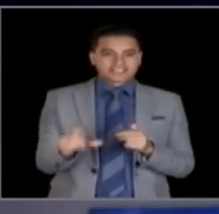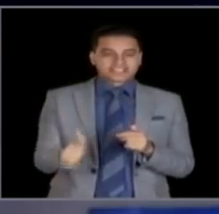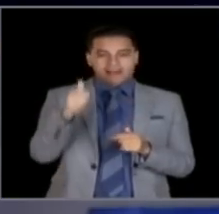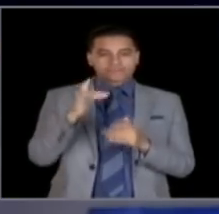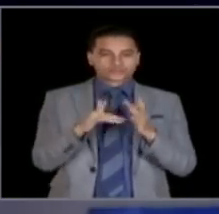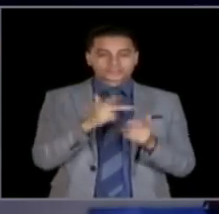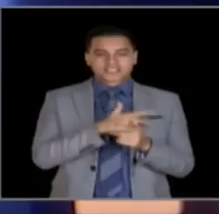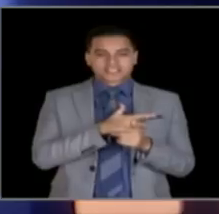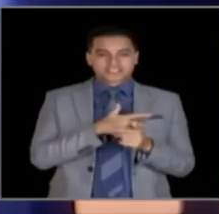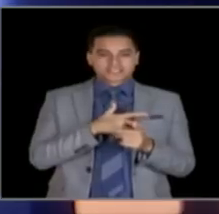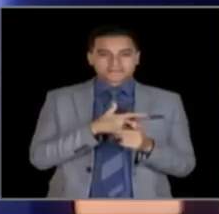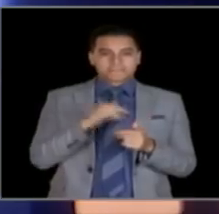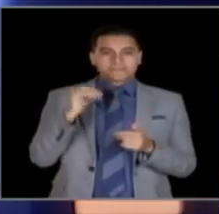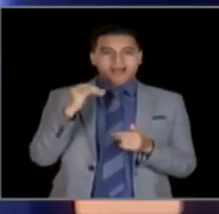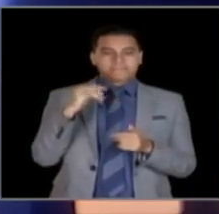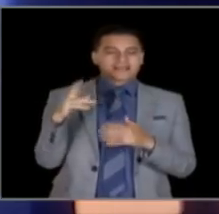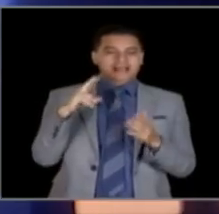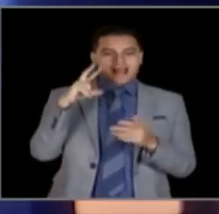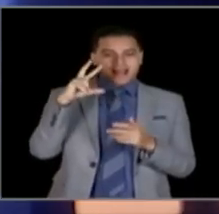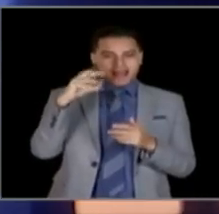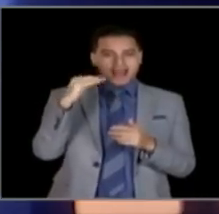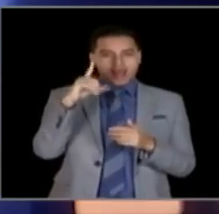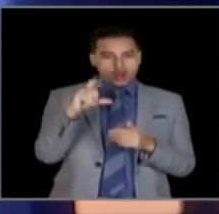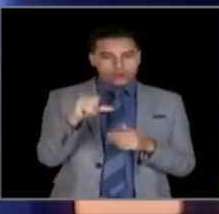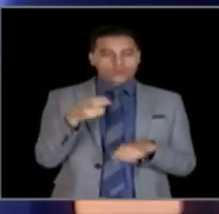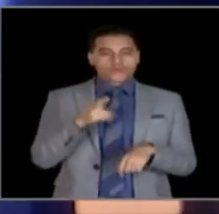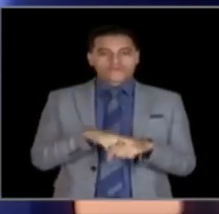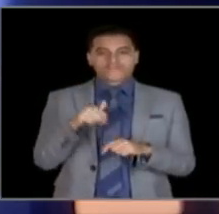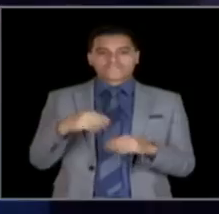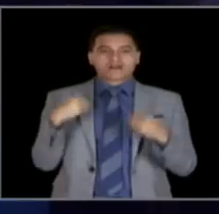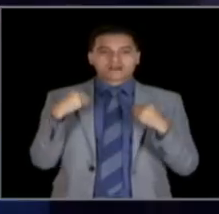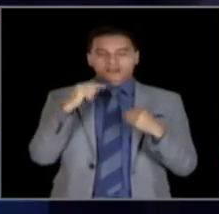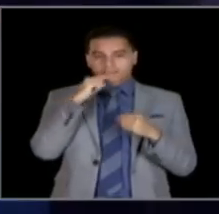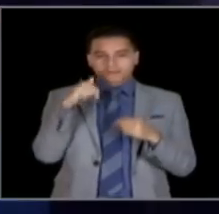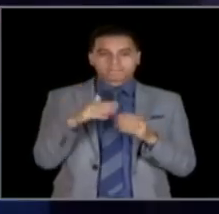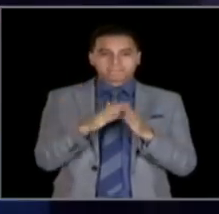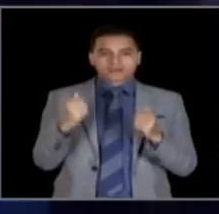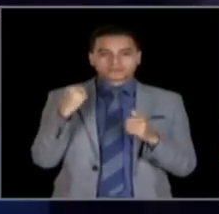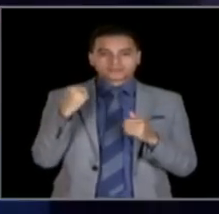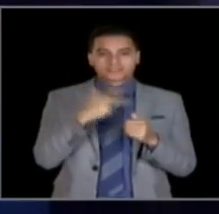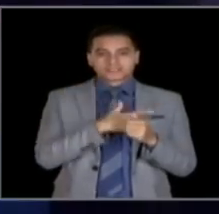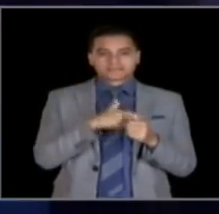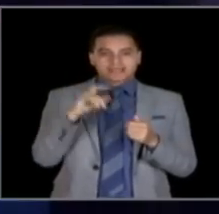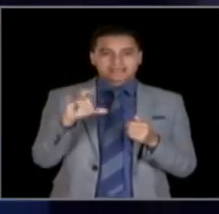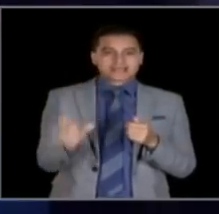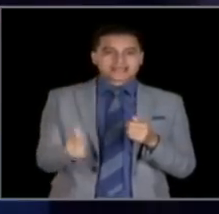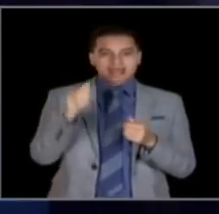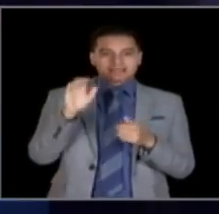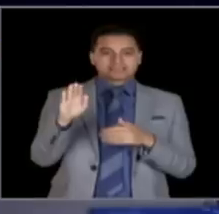بعد ما قلت والله عمارية اسكندرية. في أي رياضة فردية كانت تحترف البطلة المصرية إيناس